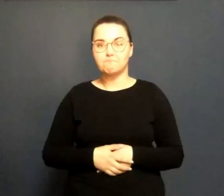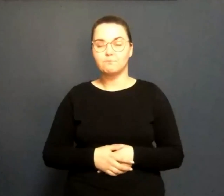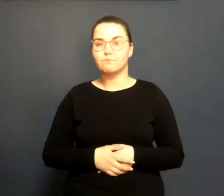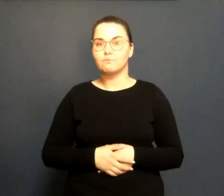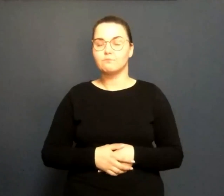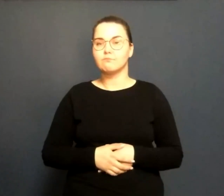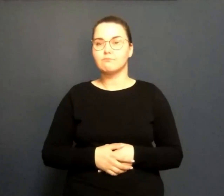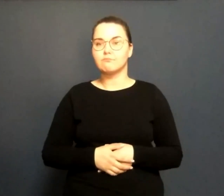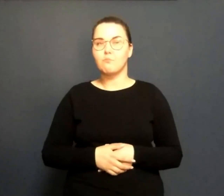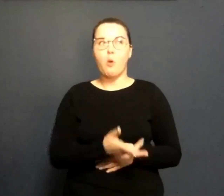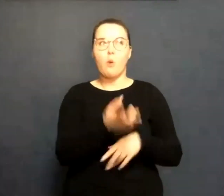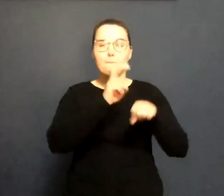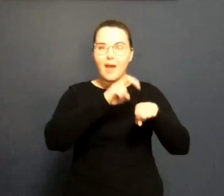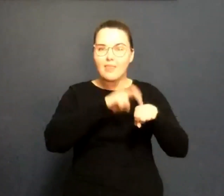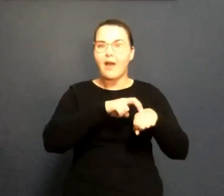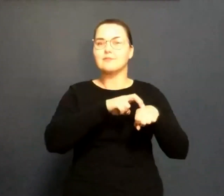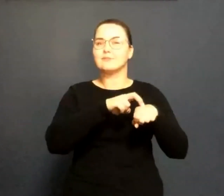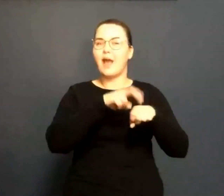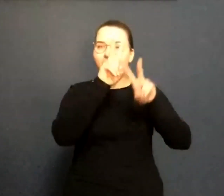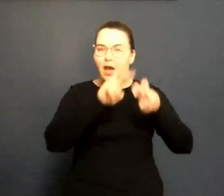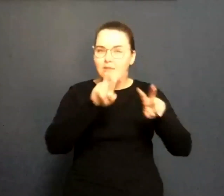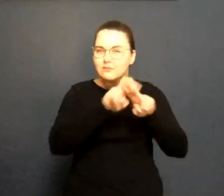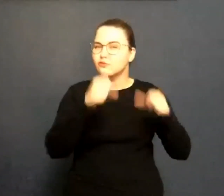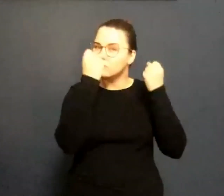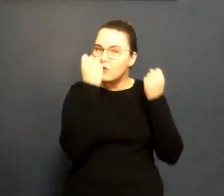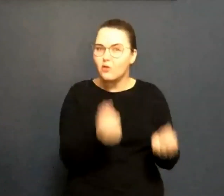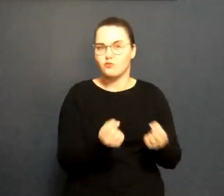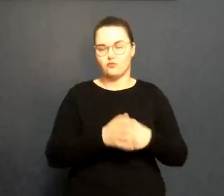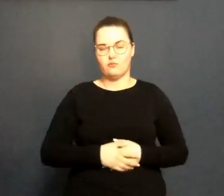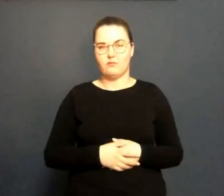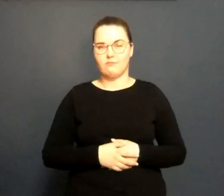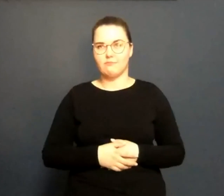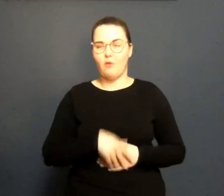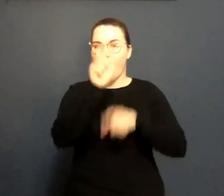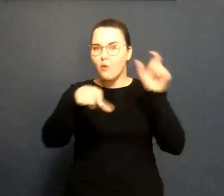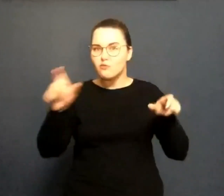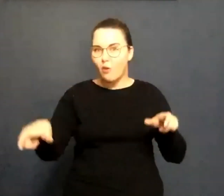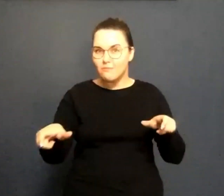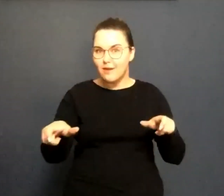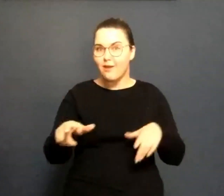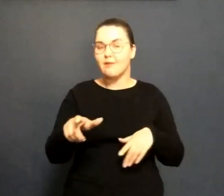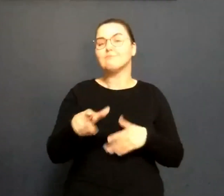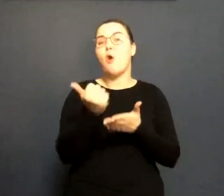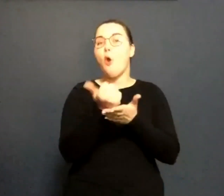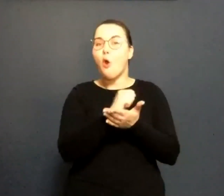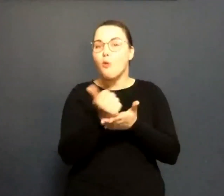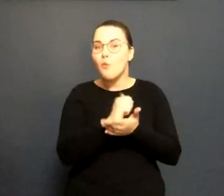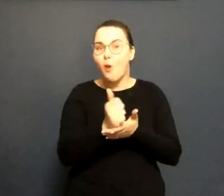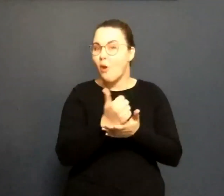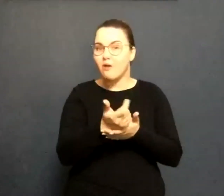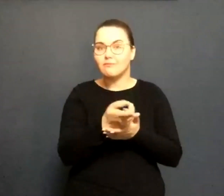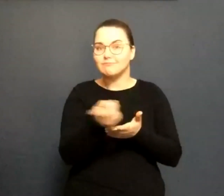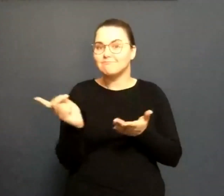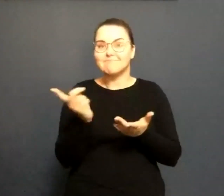badań, jeśli chodzi o seksualność osób homoseksualnych. Wydaje mi się, jakby nawet nie pytam o